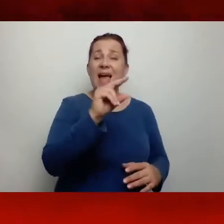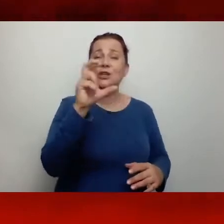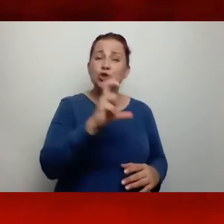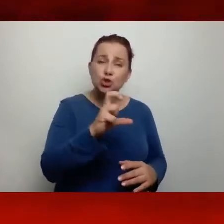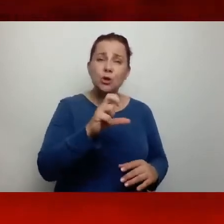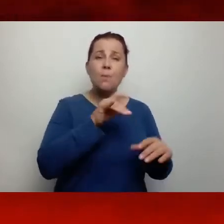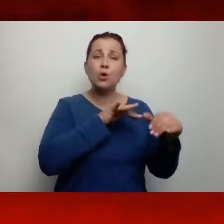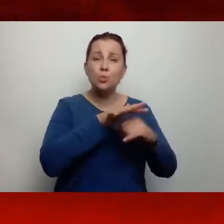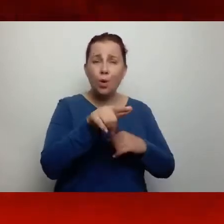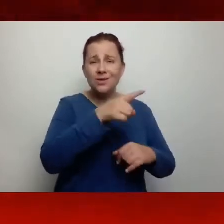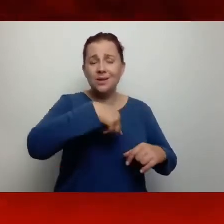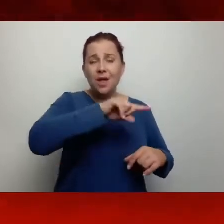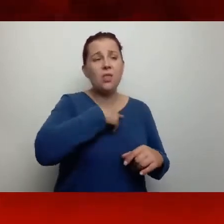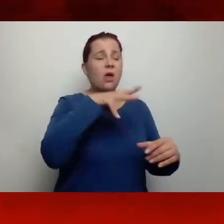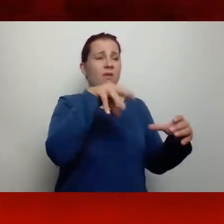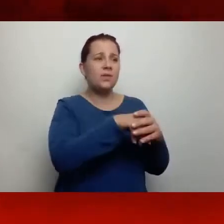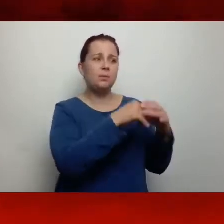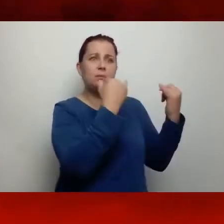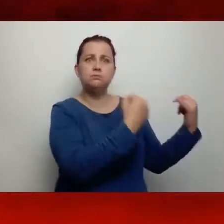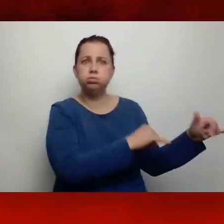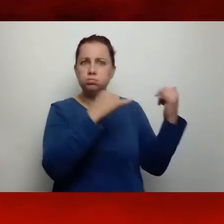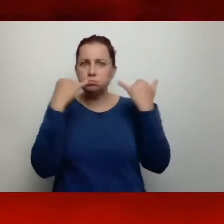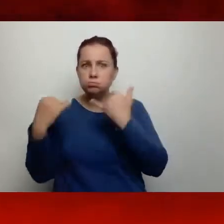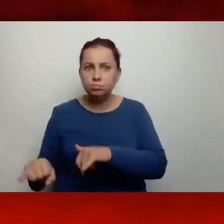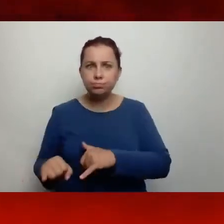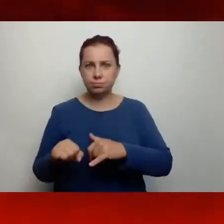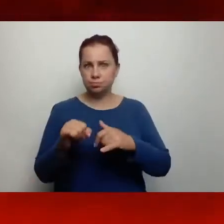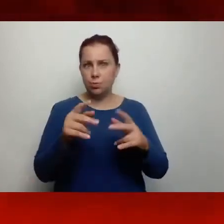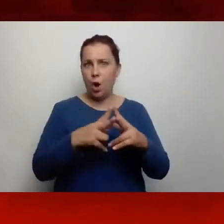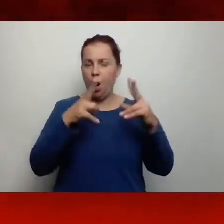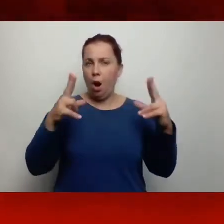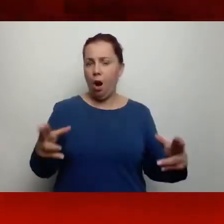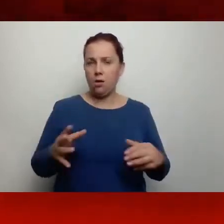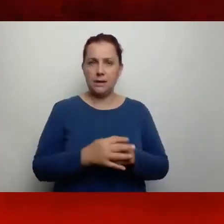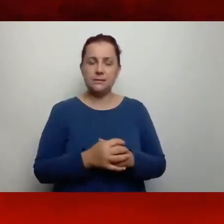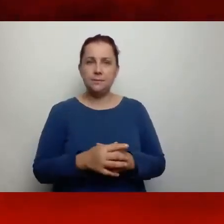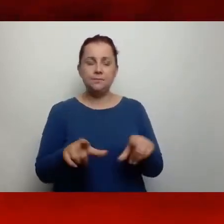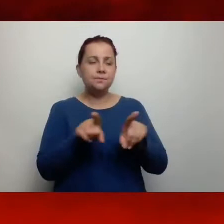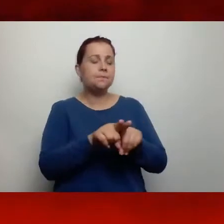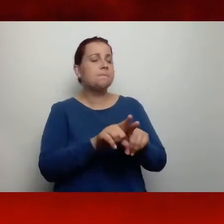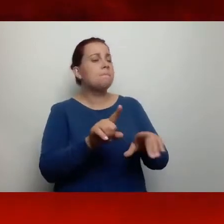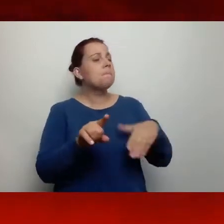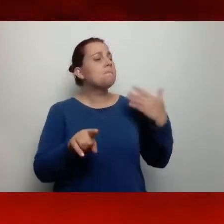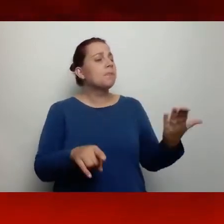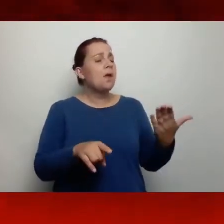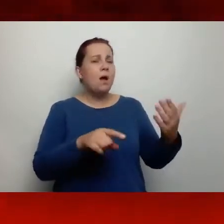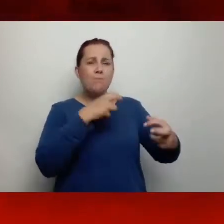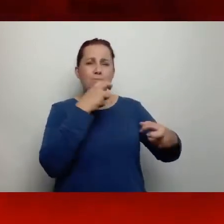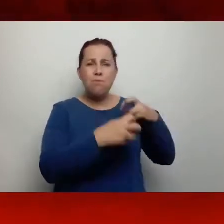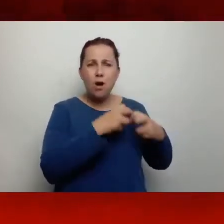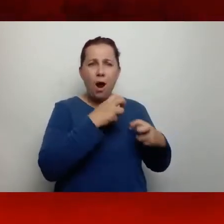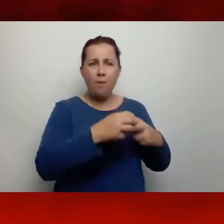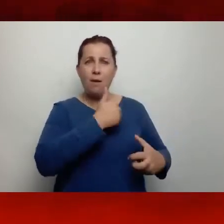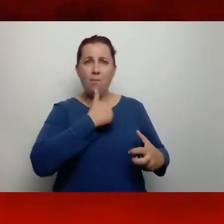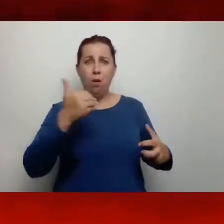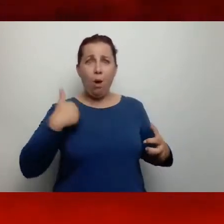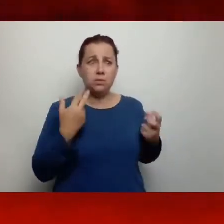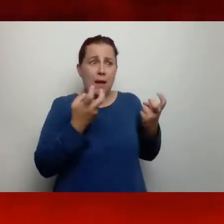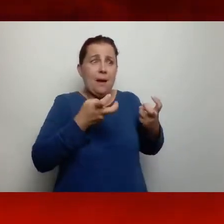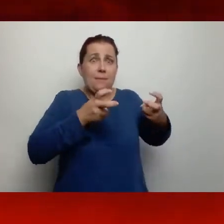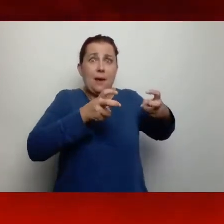okres swoistych dychotomii. Z jednej strony mamy mnożące się problemy odrodzonego się państwa polskiego.